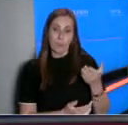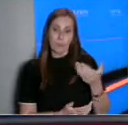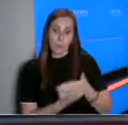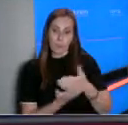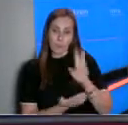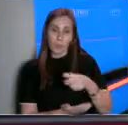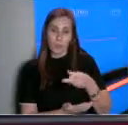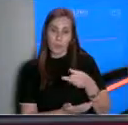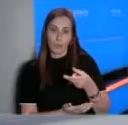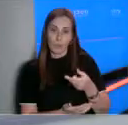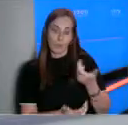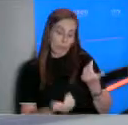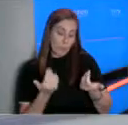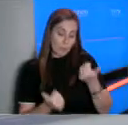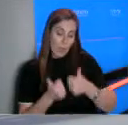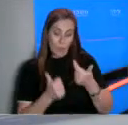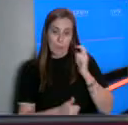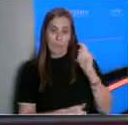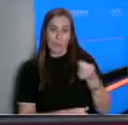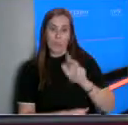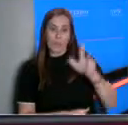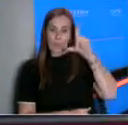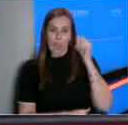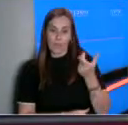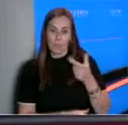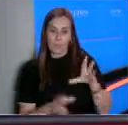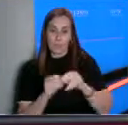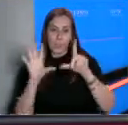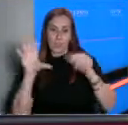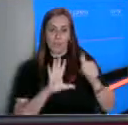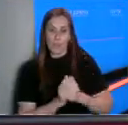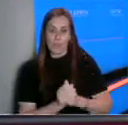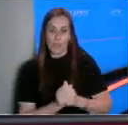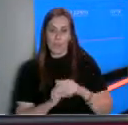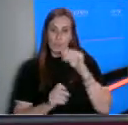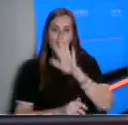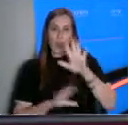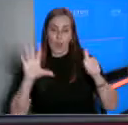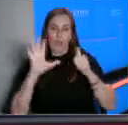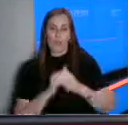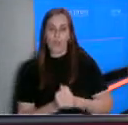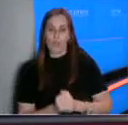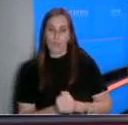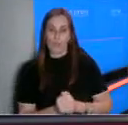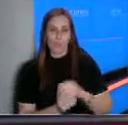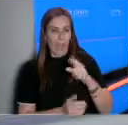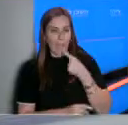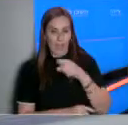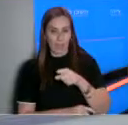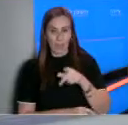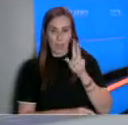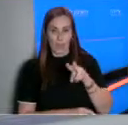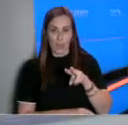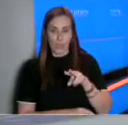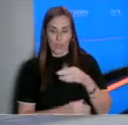בתכלס, יש להם תחרות עם רמת השרון צפון תל אביב, עם 76. עם 56. אני חייב להגיד לך אבל